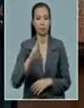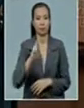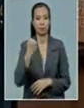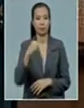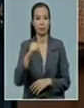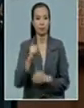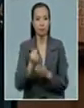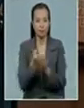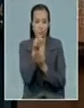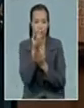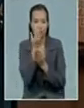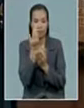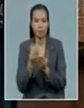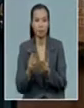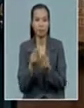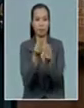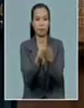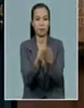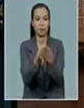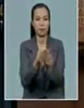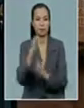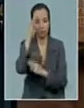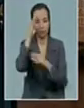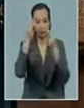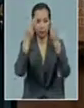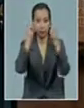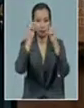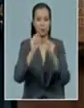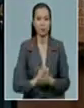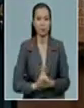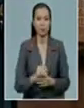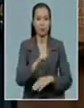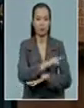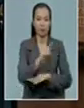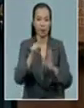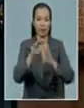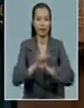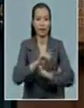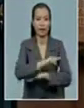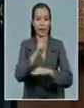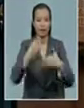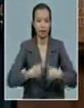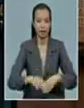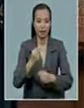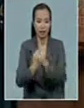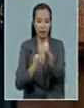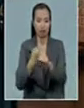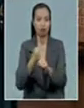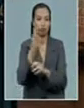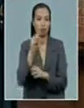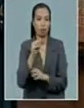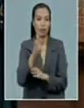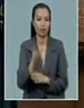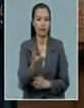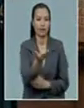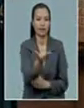แจกันดอกไม้นะคะให้แก่พลเอกประยุทธ์จันทร์โอชานายกรัฐมนตรีด้วยเนื่องในวันคล้ายวันเกิดอายุครบ64 ปีเดี๋ยวพาคุณผู้ชมไปดู